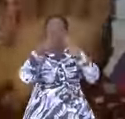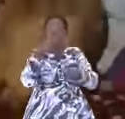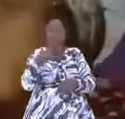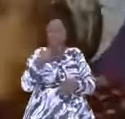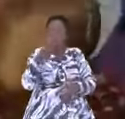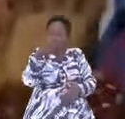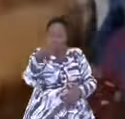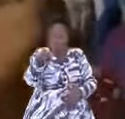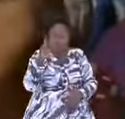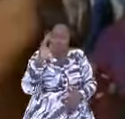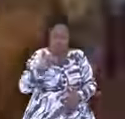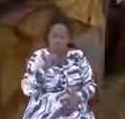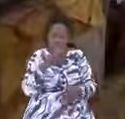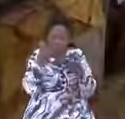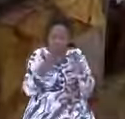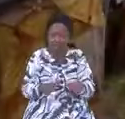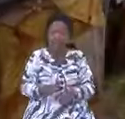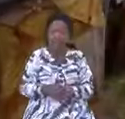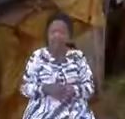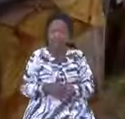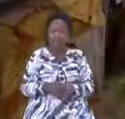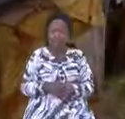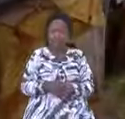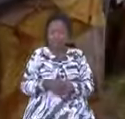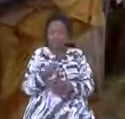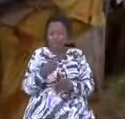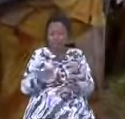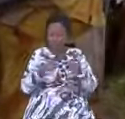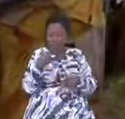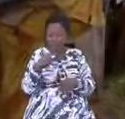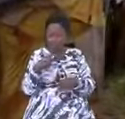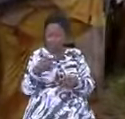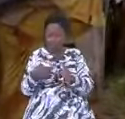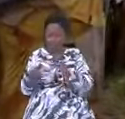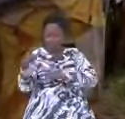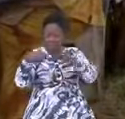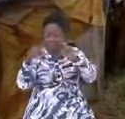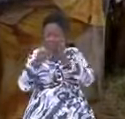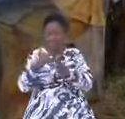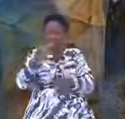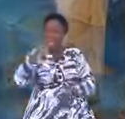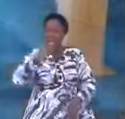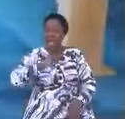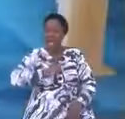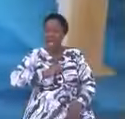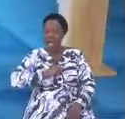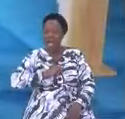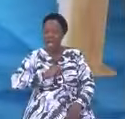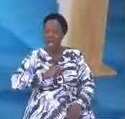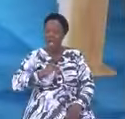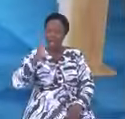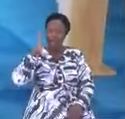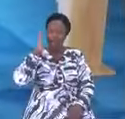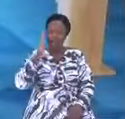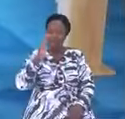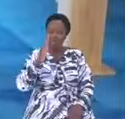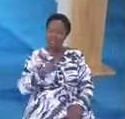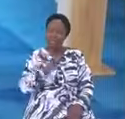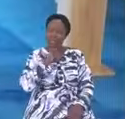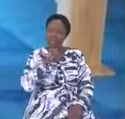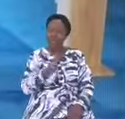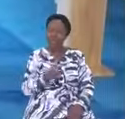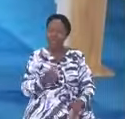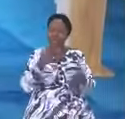qu'est ce que toi tu dis il ya des cas ce que toi tu dire il ne veut pas périr djezzy